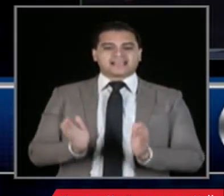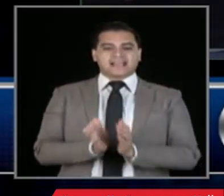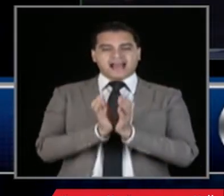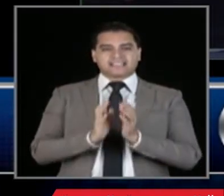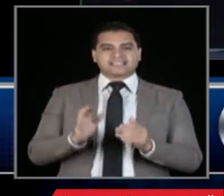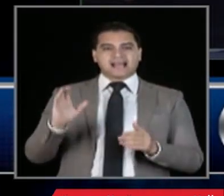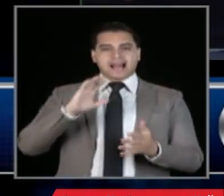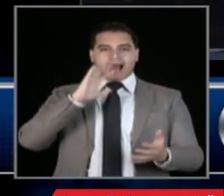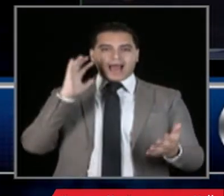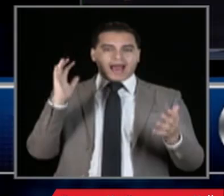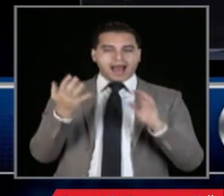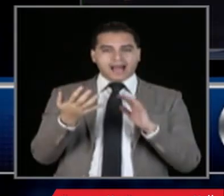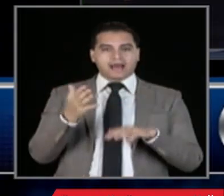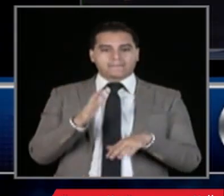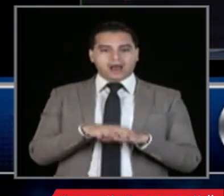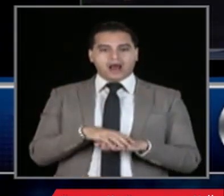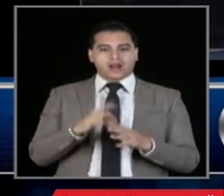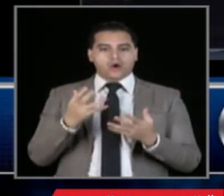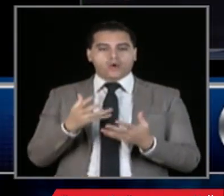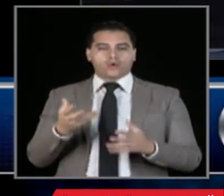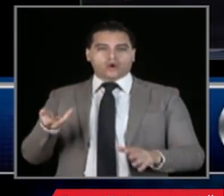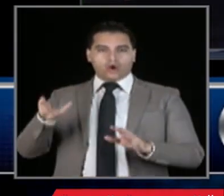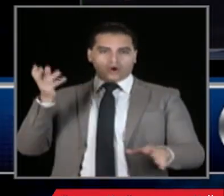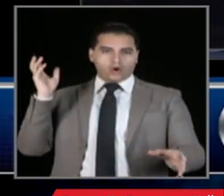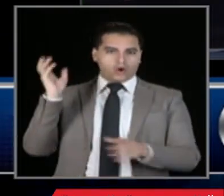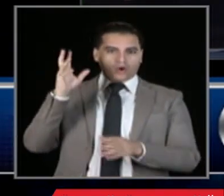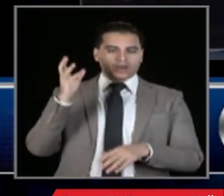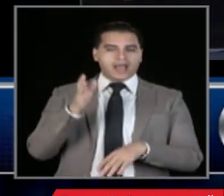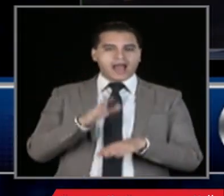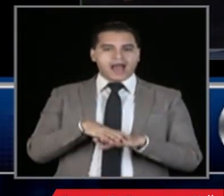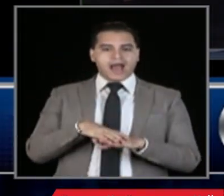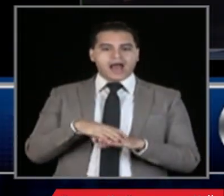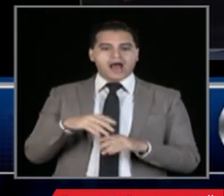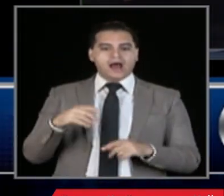لهوكي الجليد رجال حتى عام 2024.